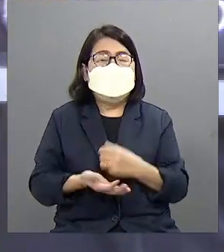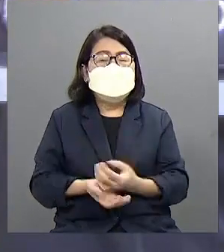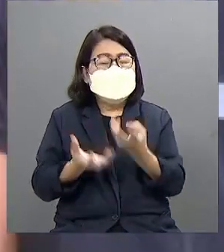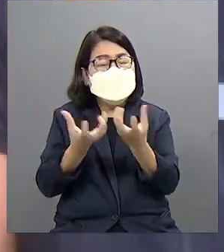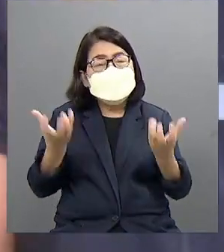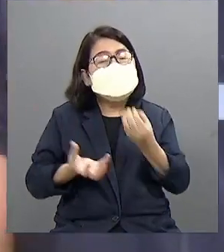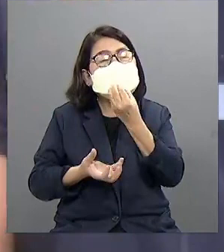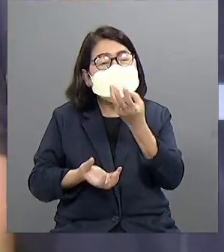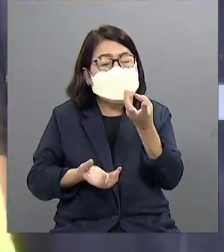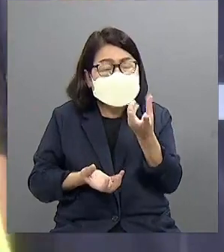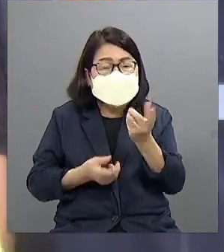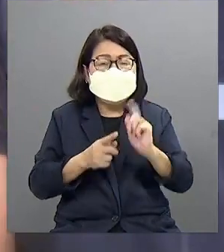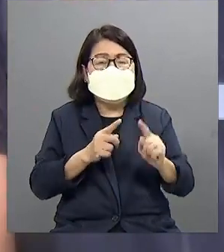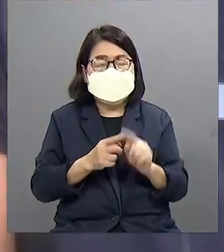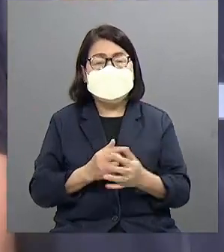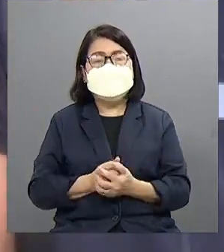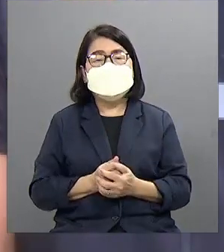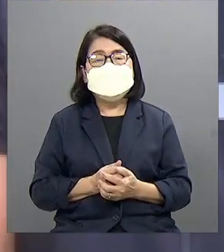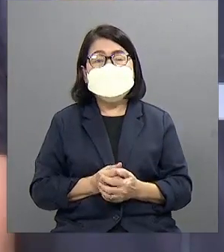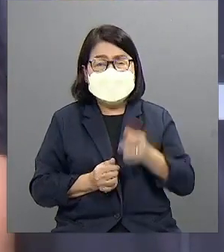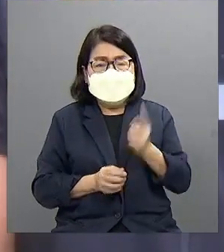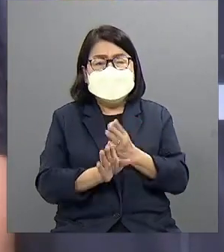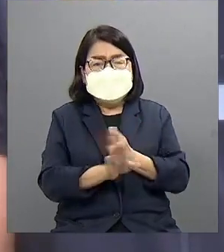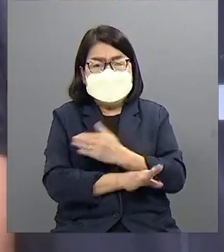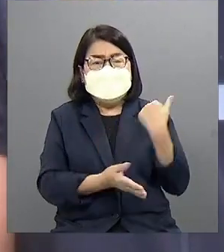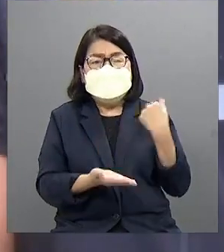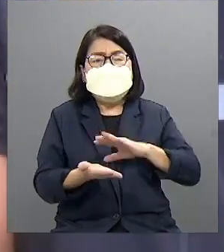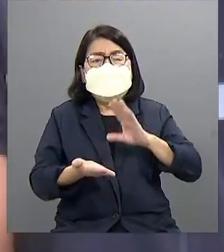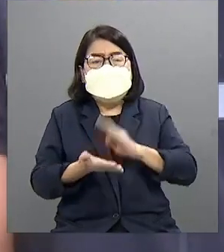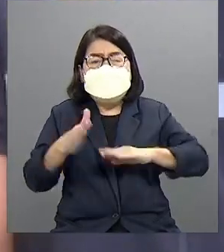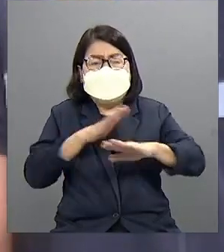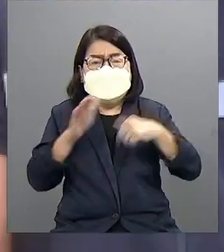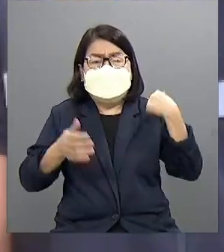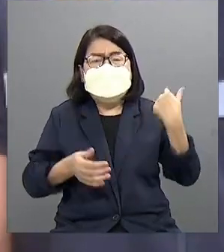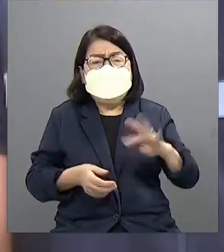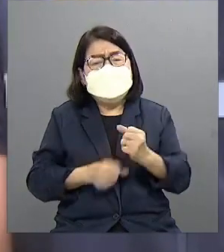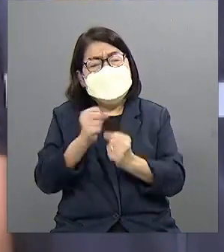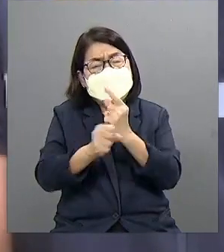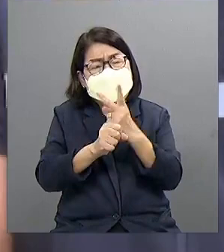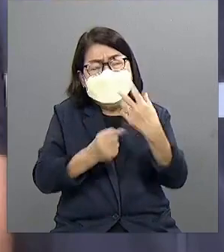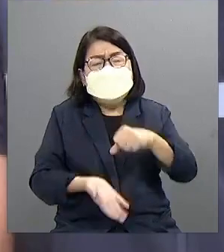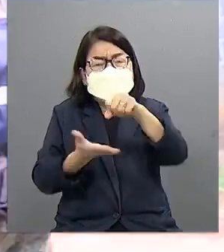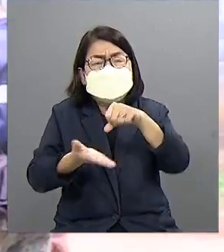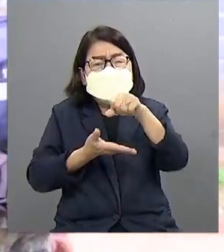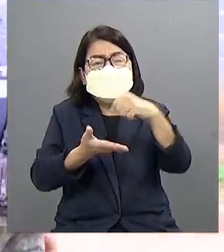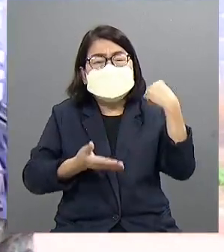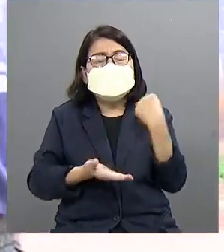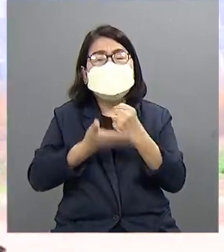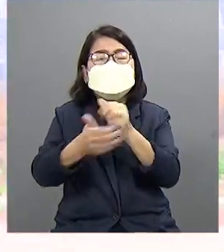ในเบื้องต้นนะจริงๆแล้วก่อนหน้านี้ผมก็มีข้อมูลอยู่ผมเคยเอาของมามอบให้อยู่ตั้งหลายปีแล้วล่ะนะครับก็ดูแลกันอยู่มาเรื่อย